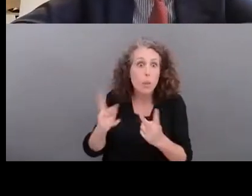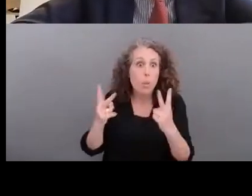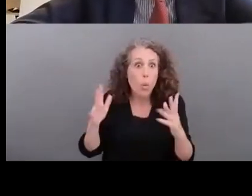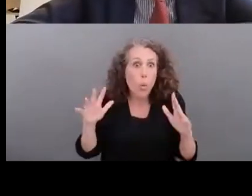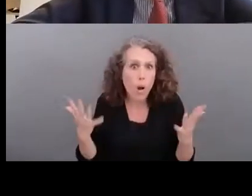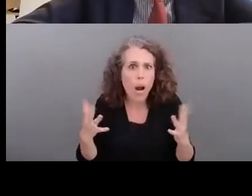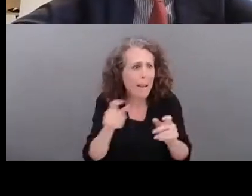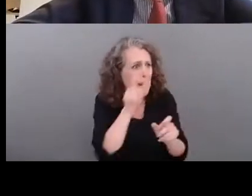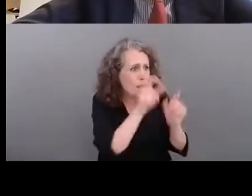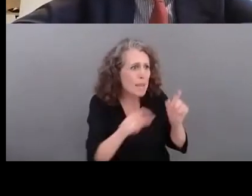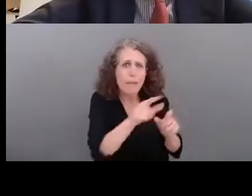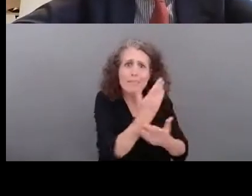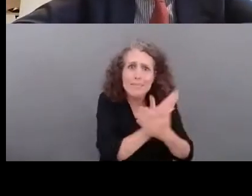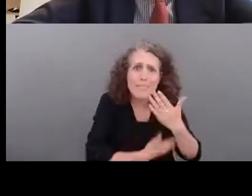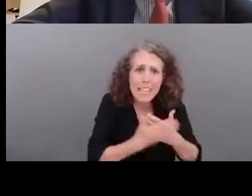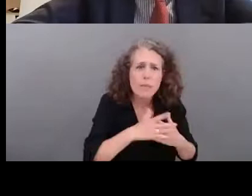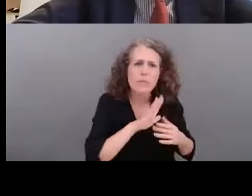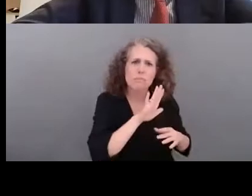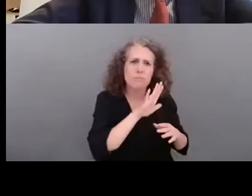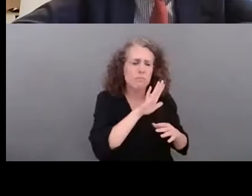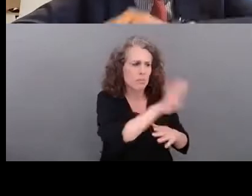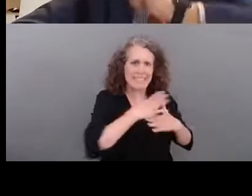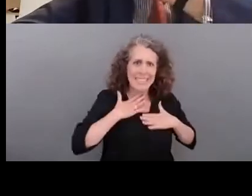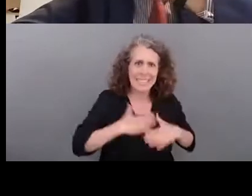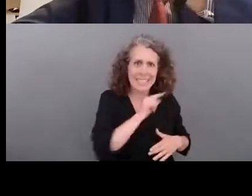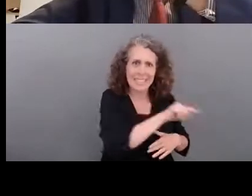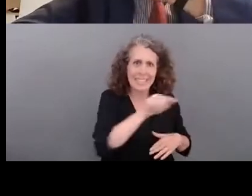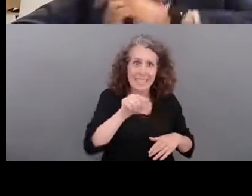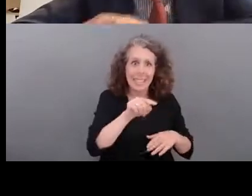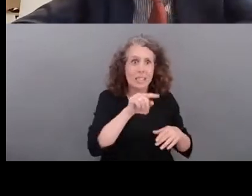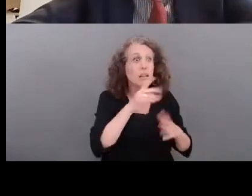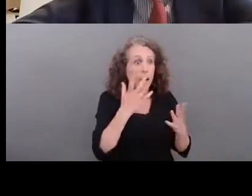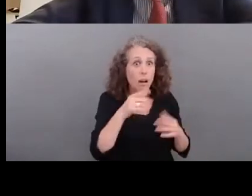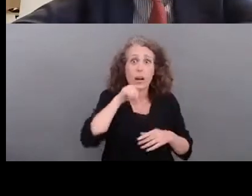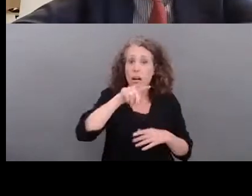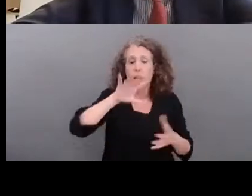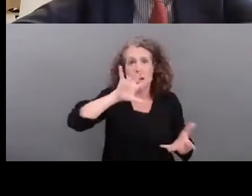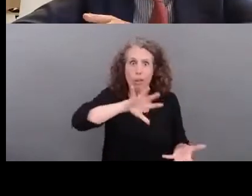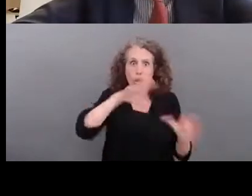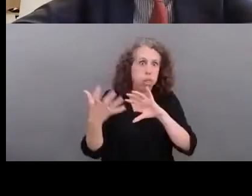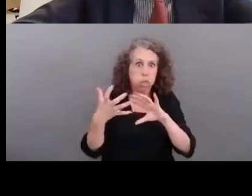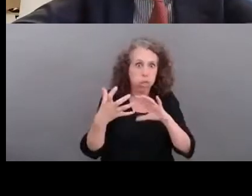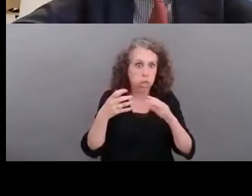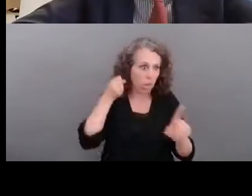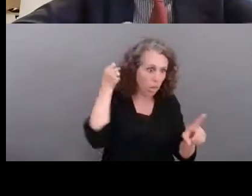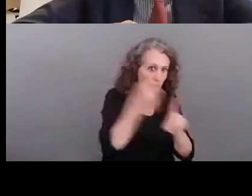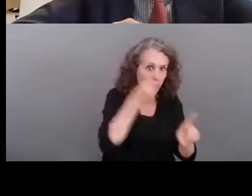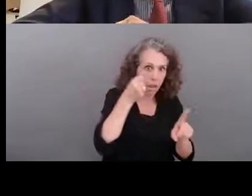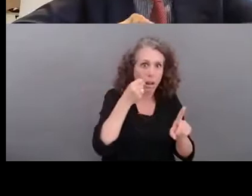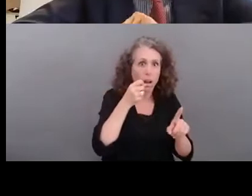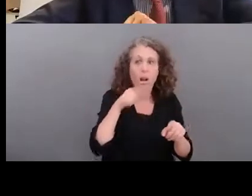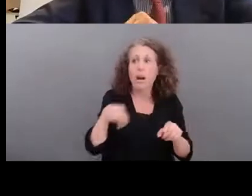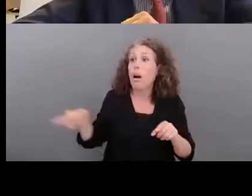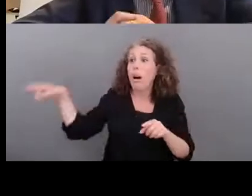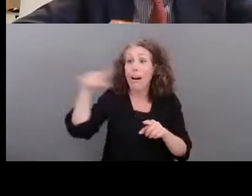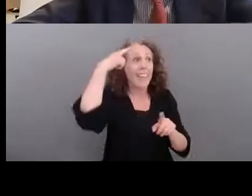des personnes handicapées et leurs besoins spécifiques au moment des crises n'ont pas été traités de manière adéquate.